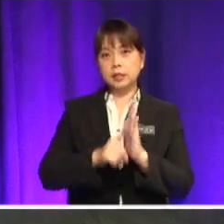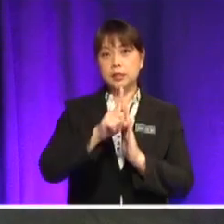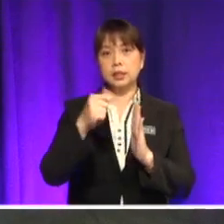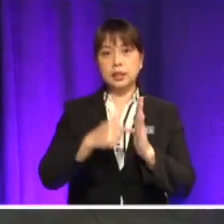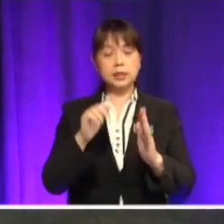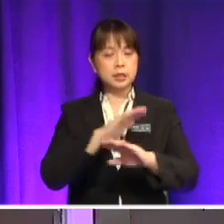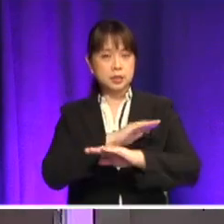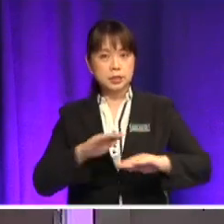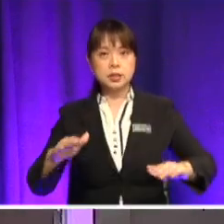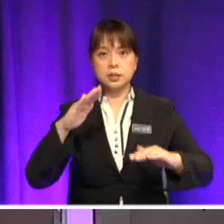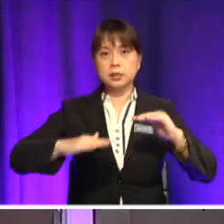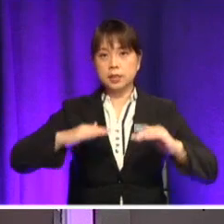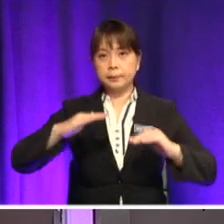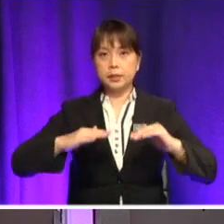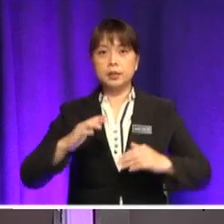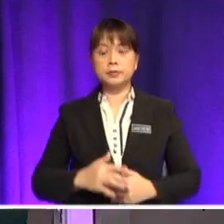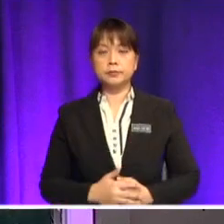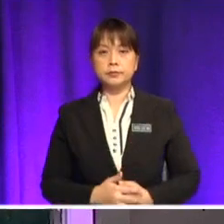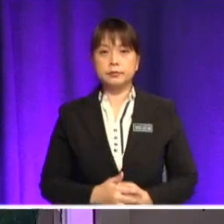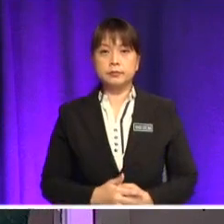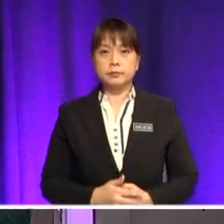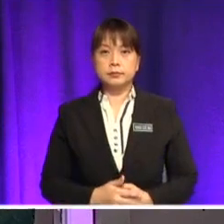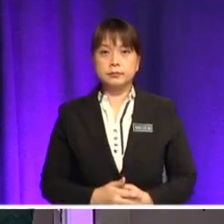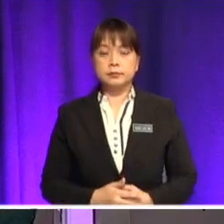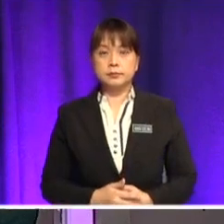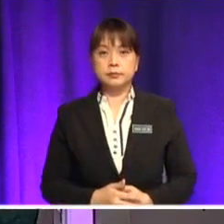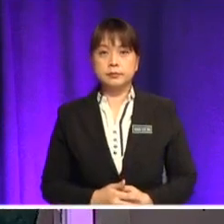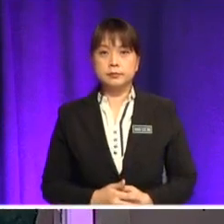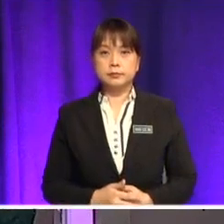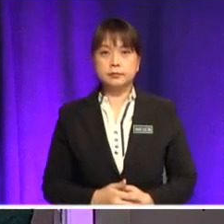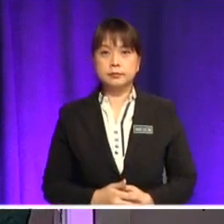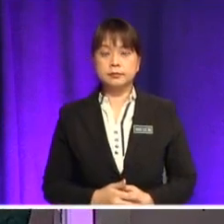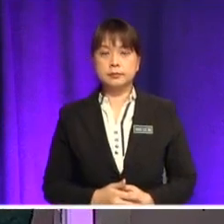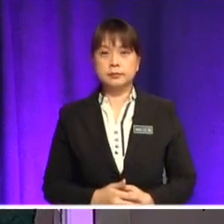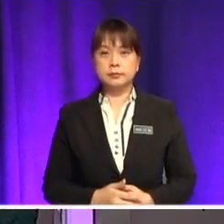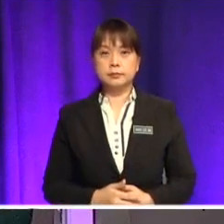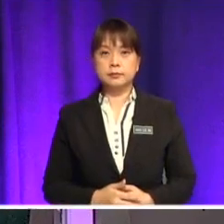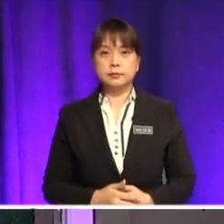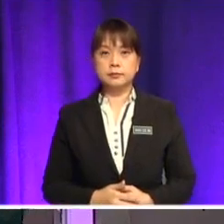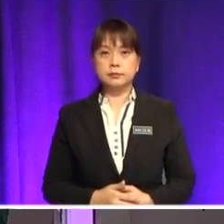betul lapisan udara semakin menipis betul kepada maksudnya